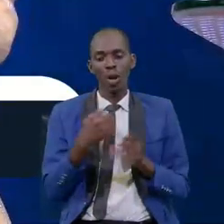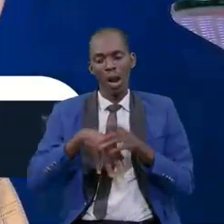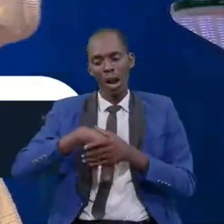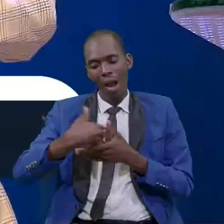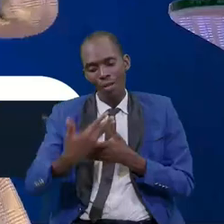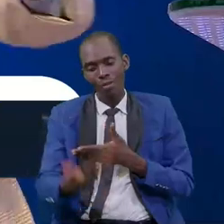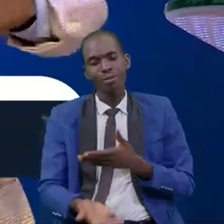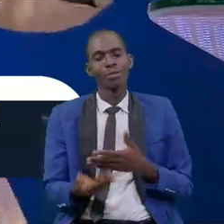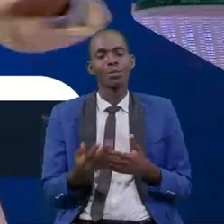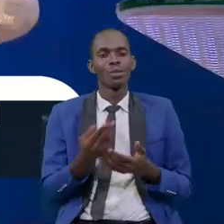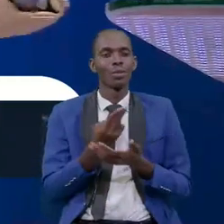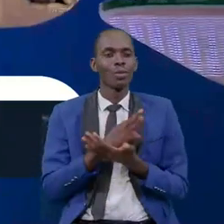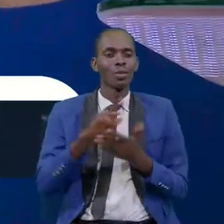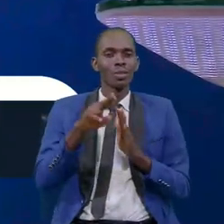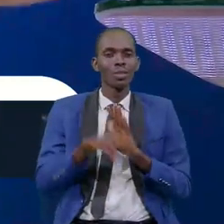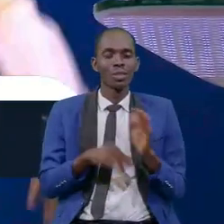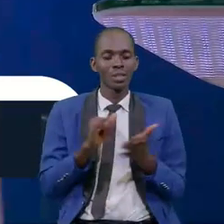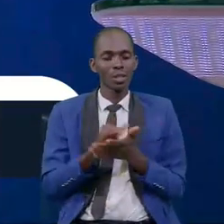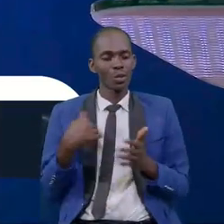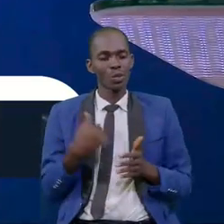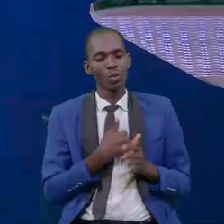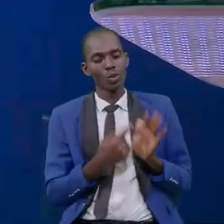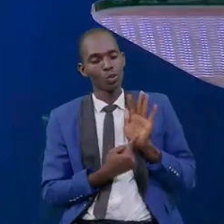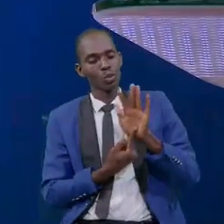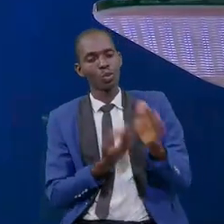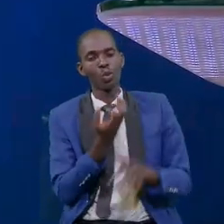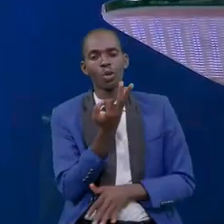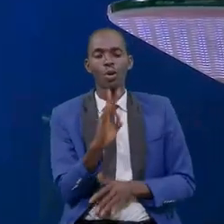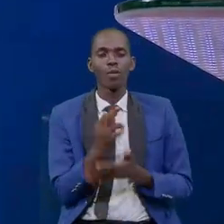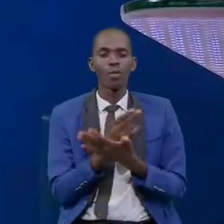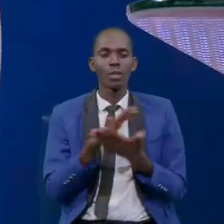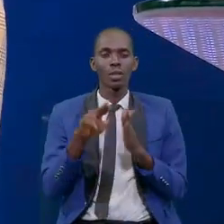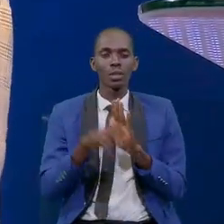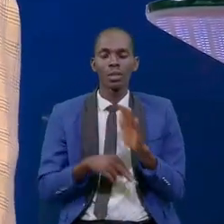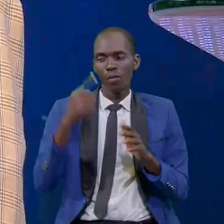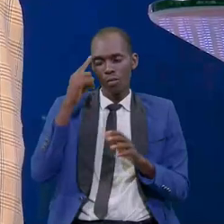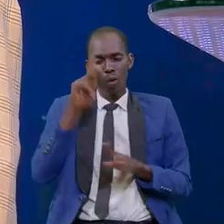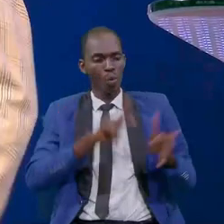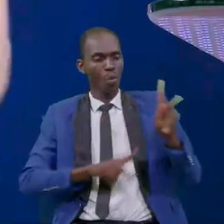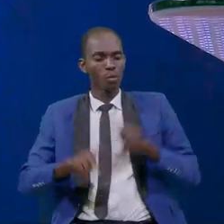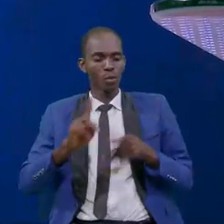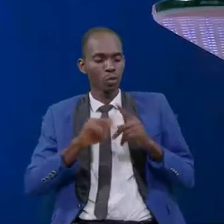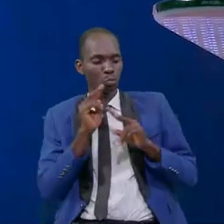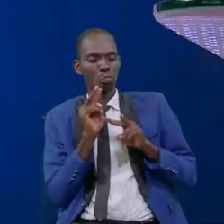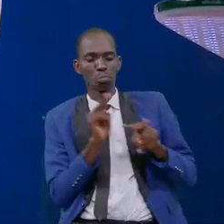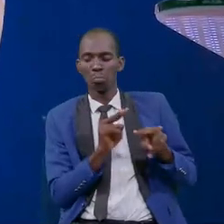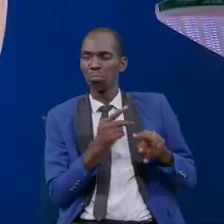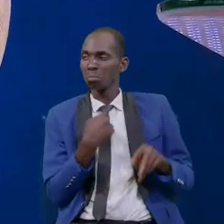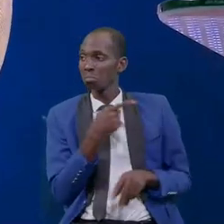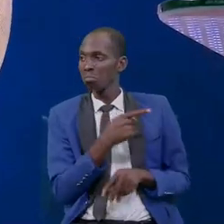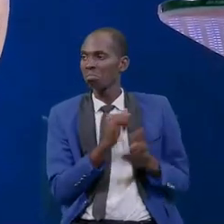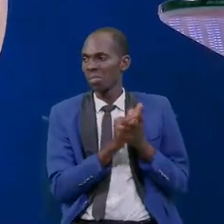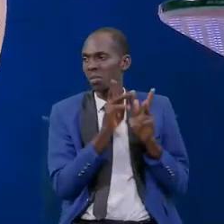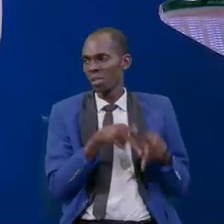sainteté superficielle qu'on démontre aux yeux des gens pour qu'ils disent que